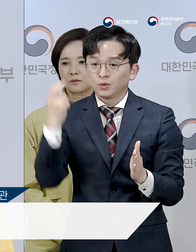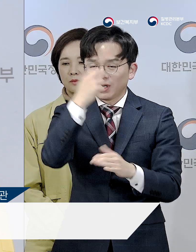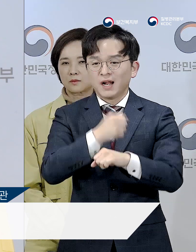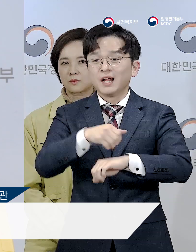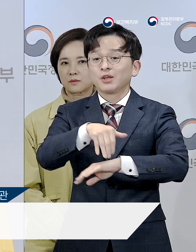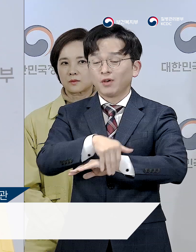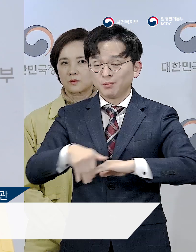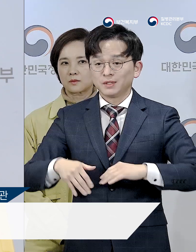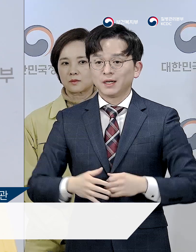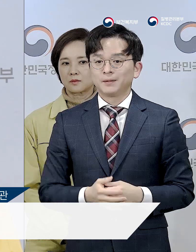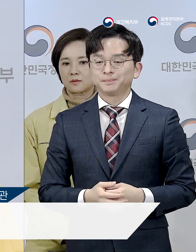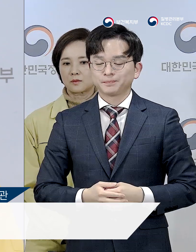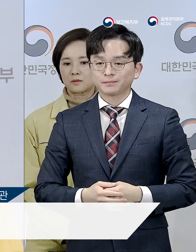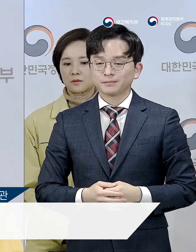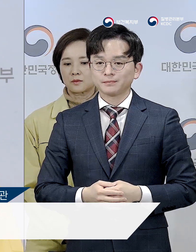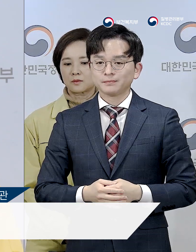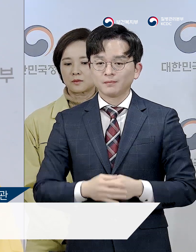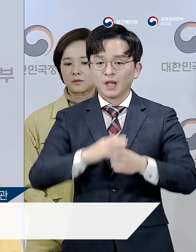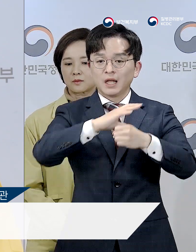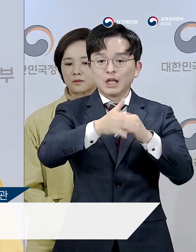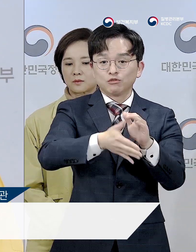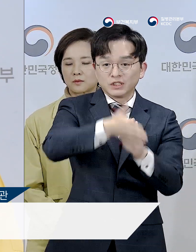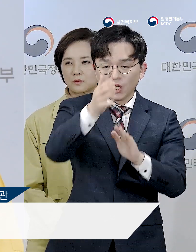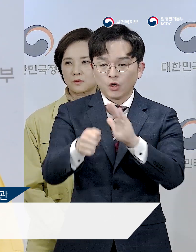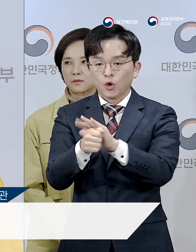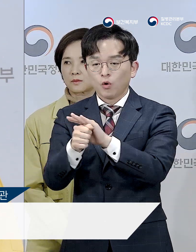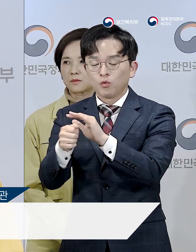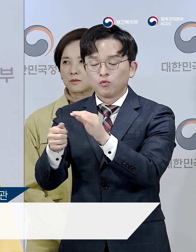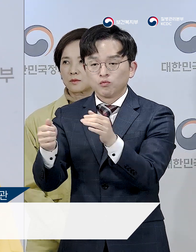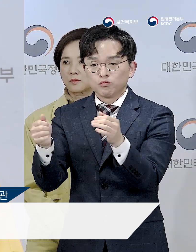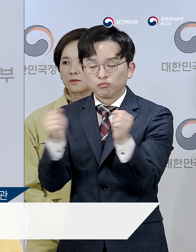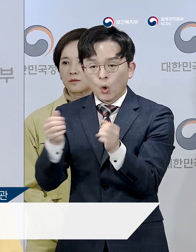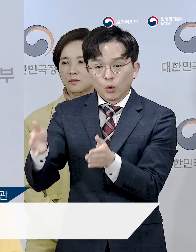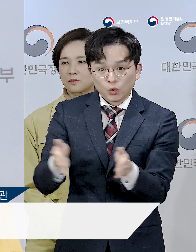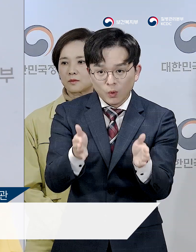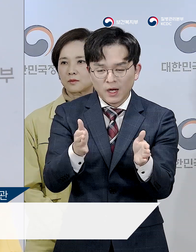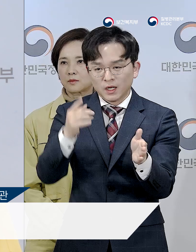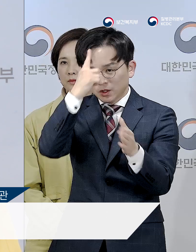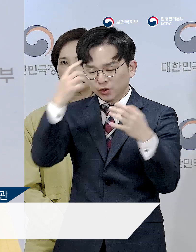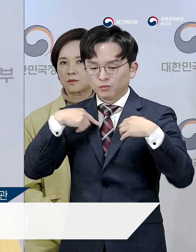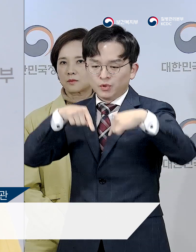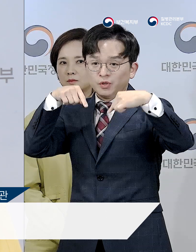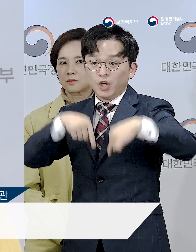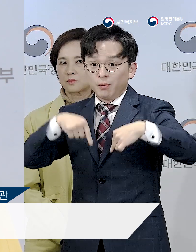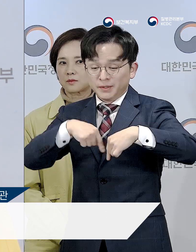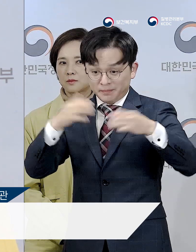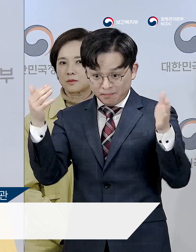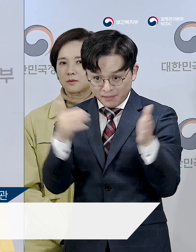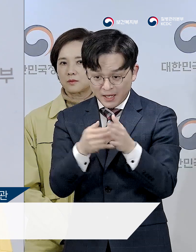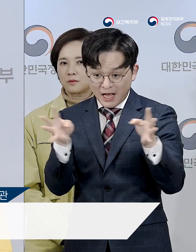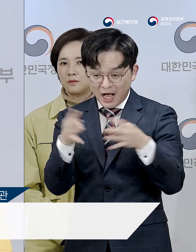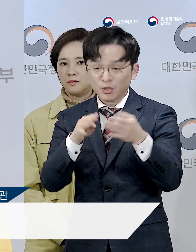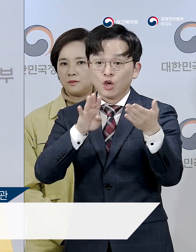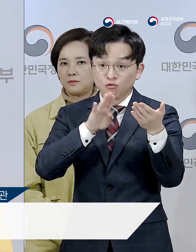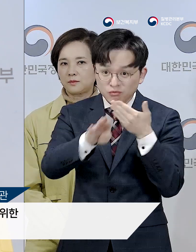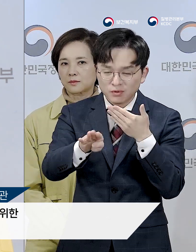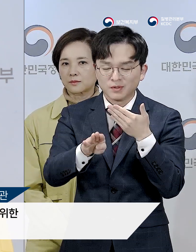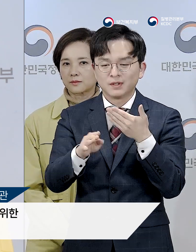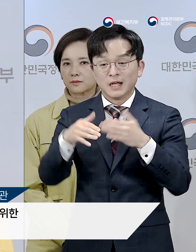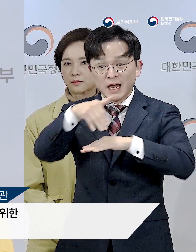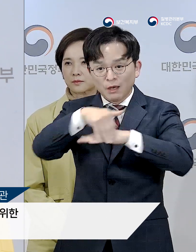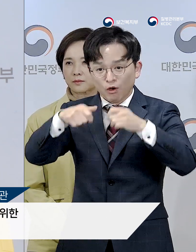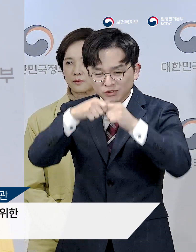지자체, 지역의료계 등과 협의가 완료되는 대로 세부적인 추진 계획을 발표하도록 하겠습니다.